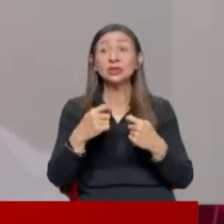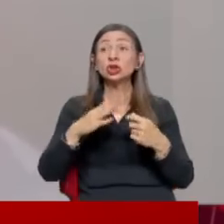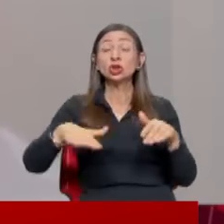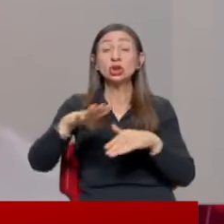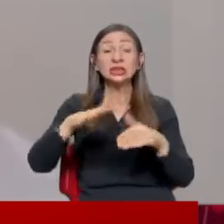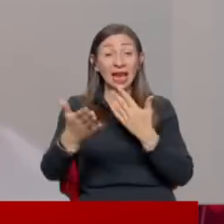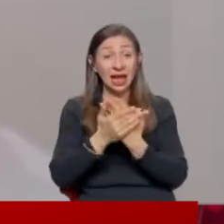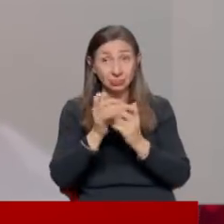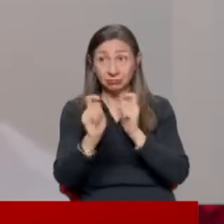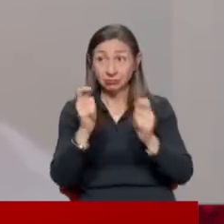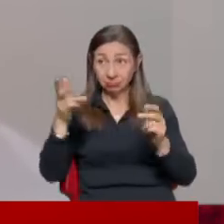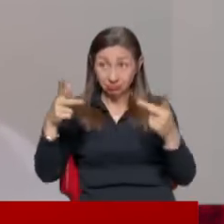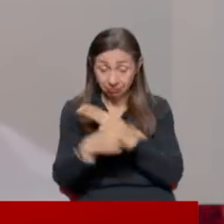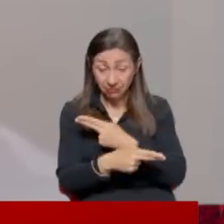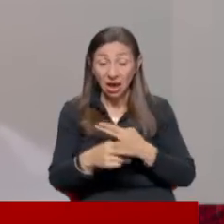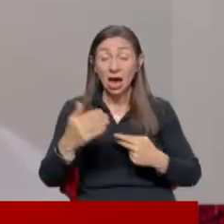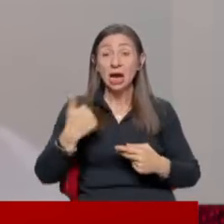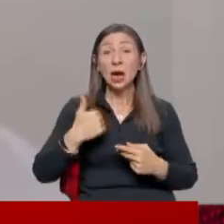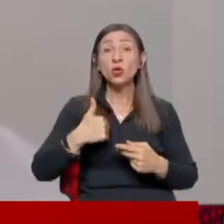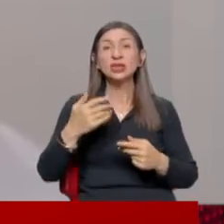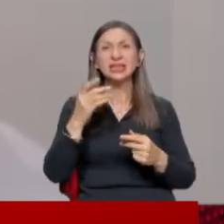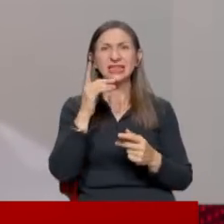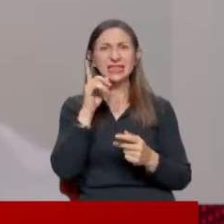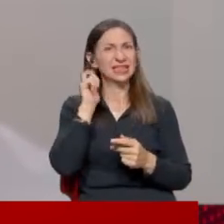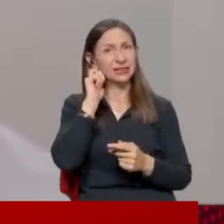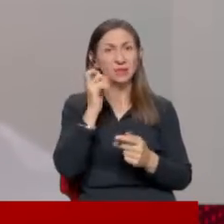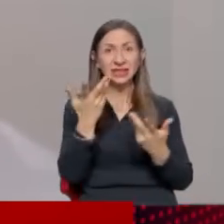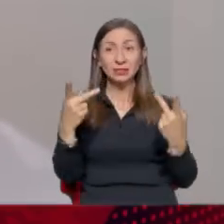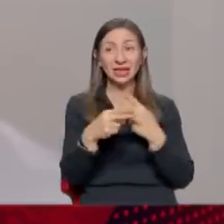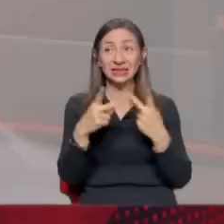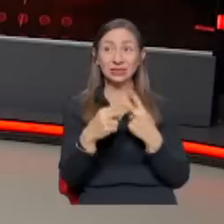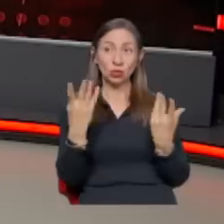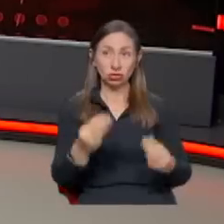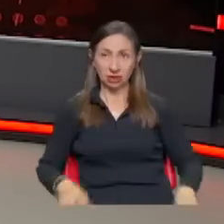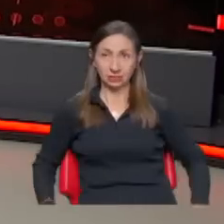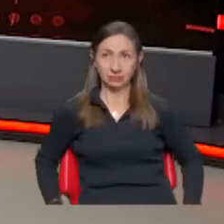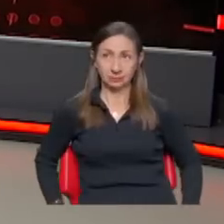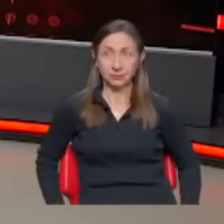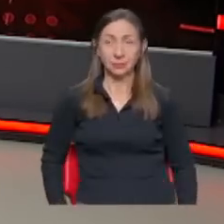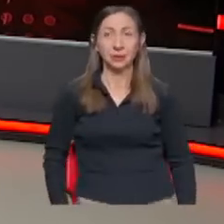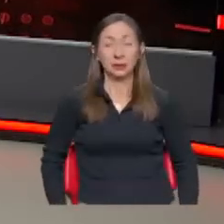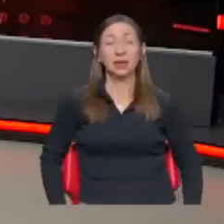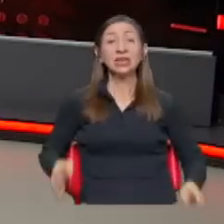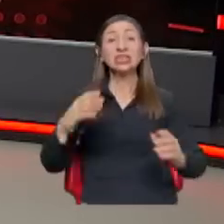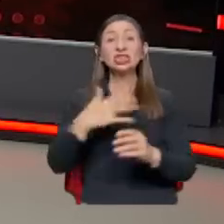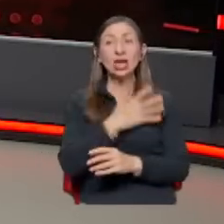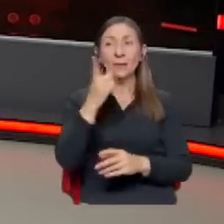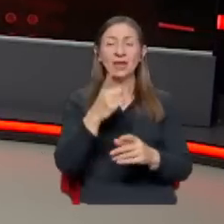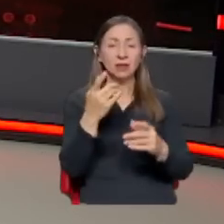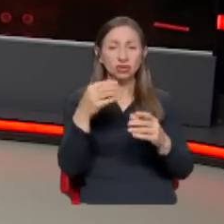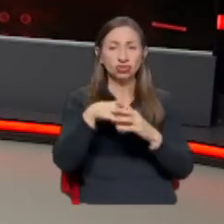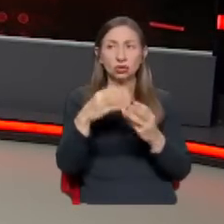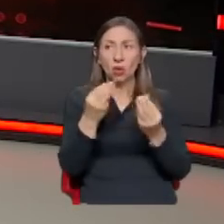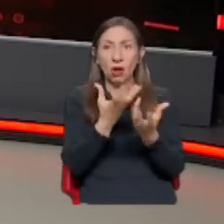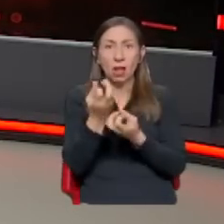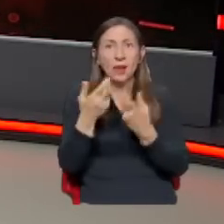sosyal yardımlar kesilecek mi? Kamu disiplininde nasıl bir kesintiye gidilecek? CHP'de kulisler çok